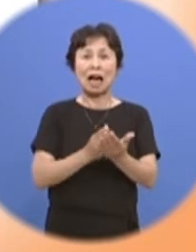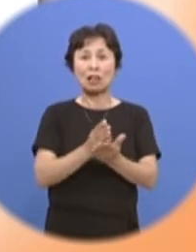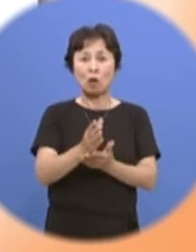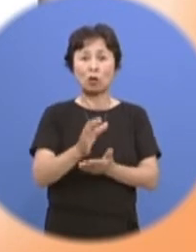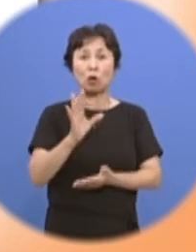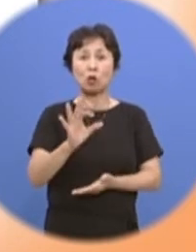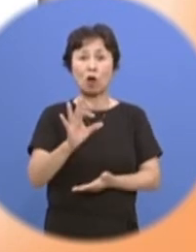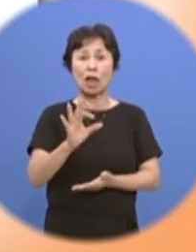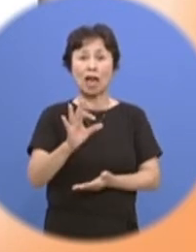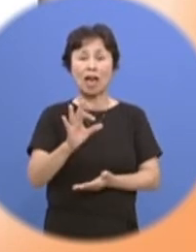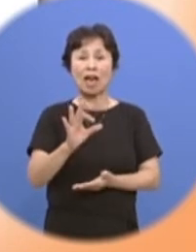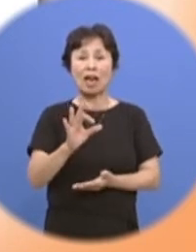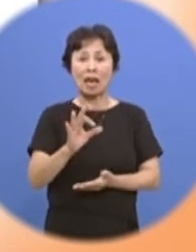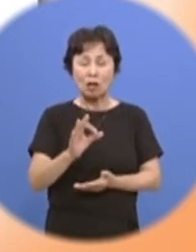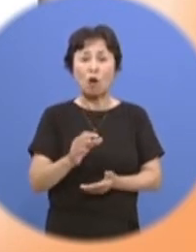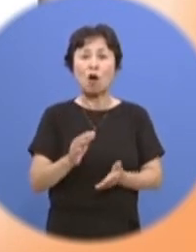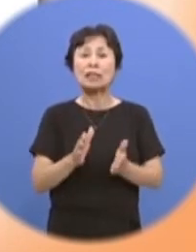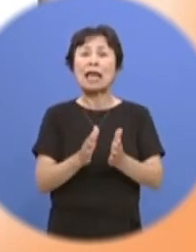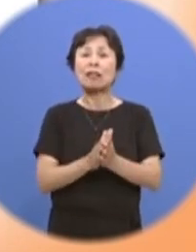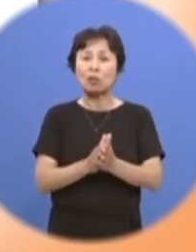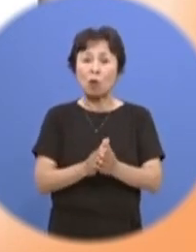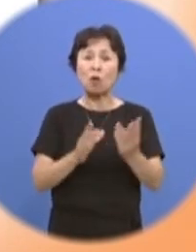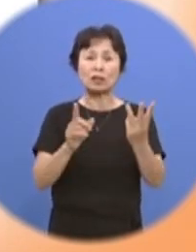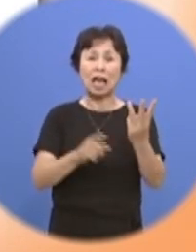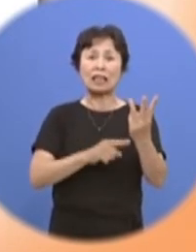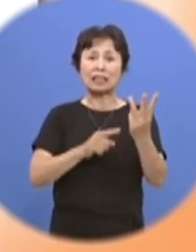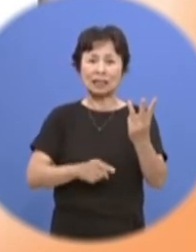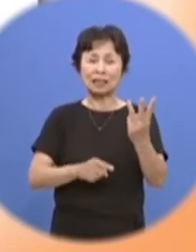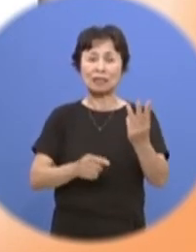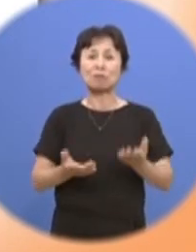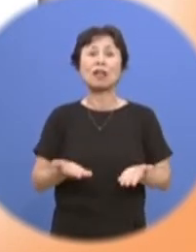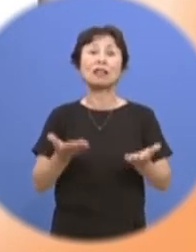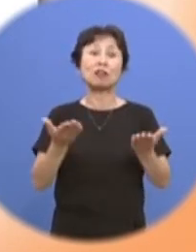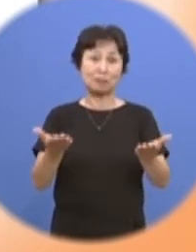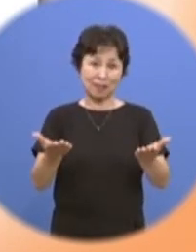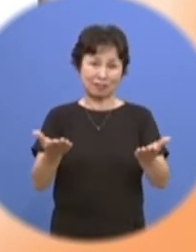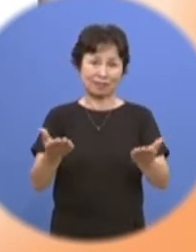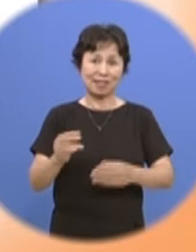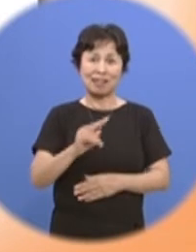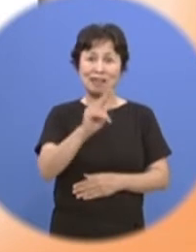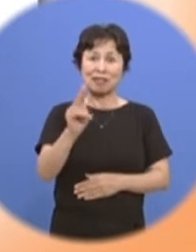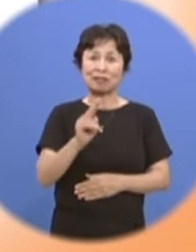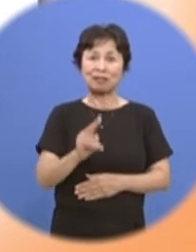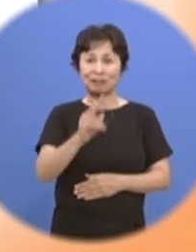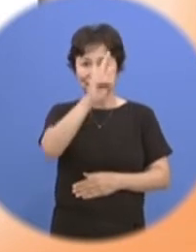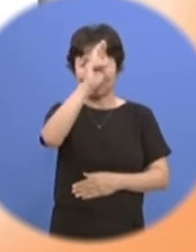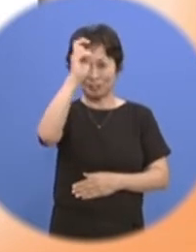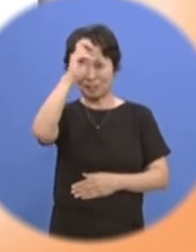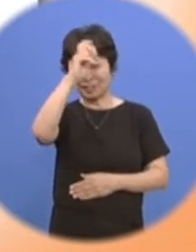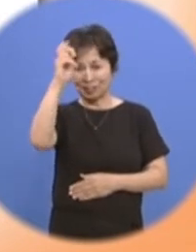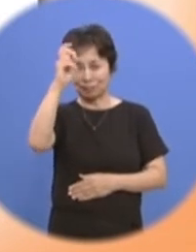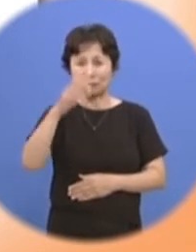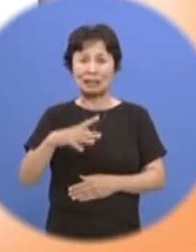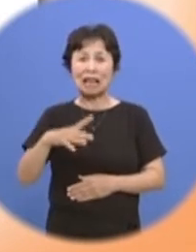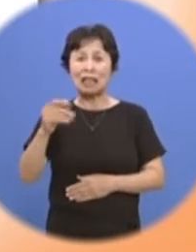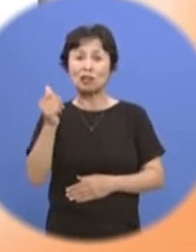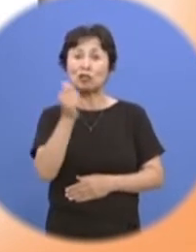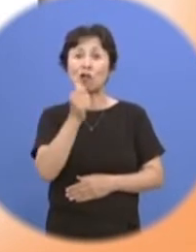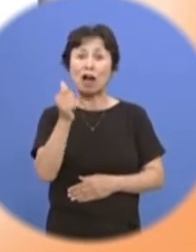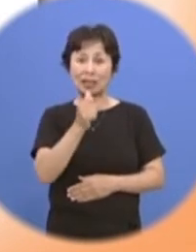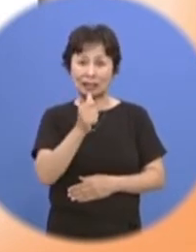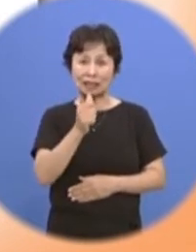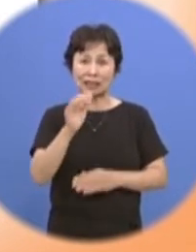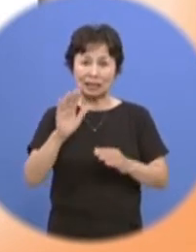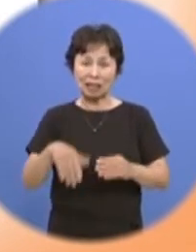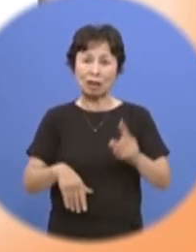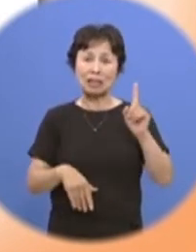セットを3人の方にプレゼントします。ではプレゼントクイズです。前半で紹介したのは1番工